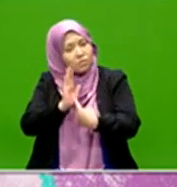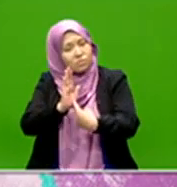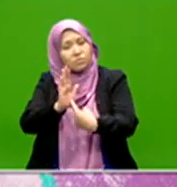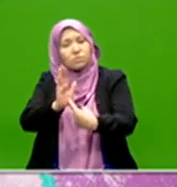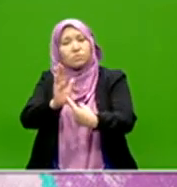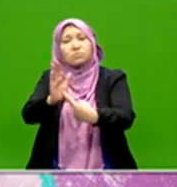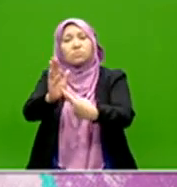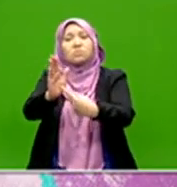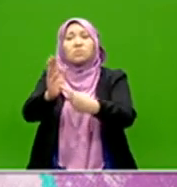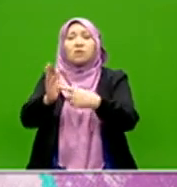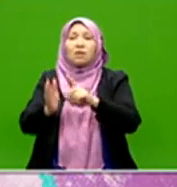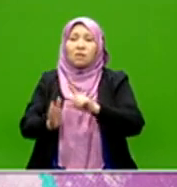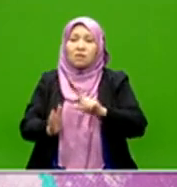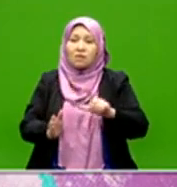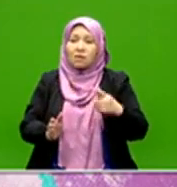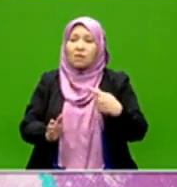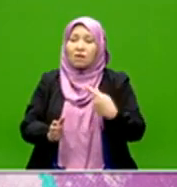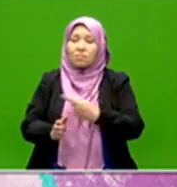Ihdinas Siratal